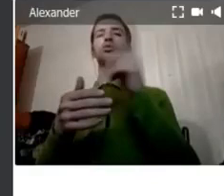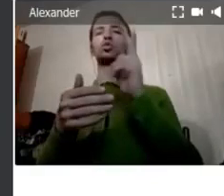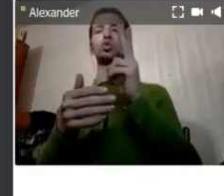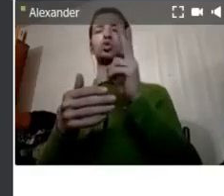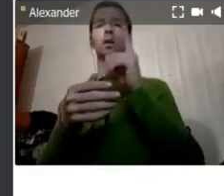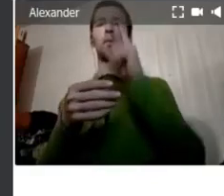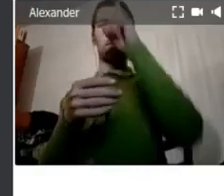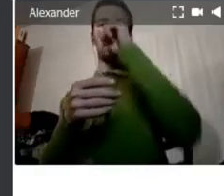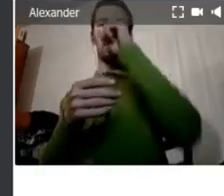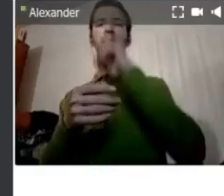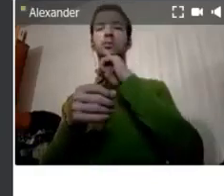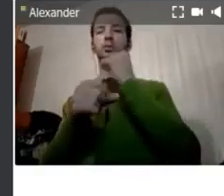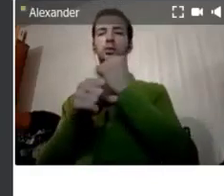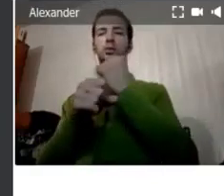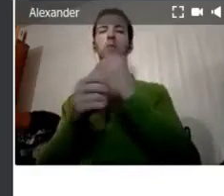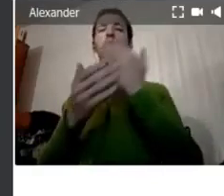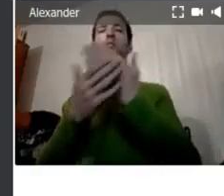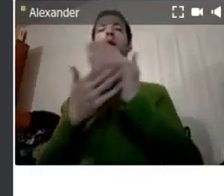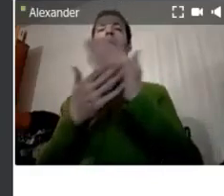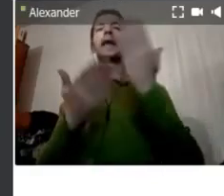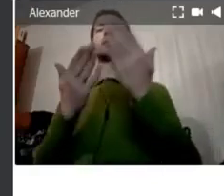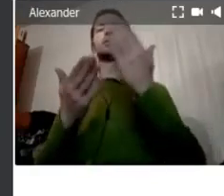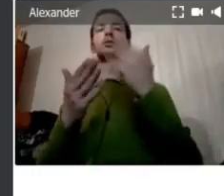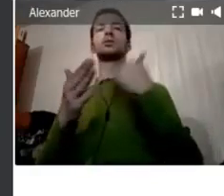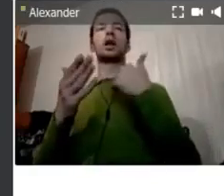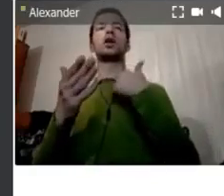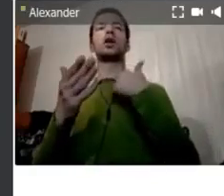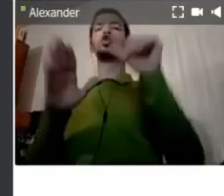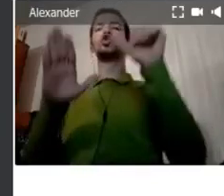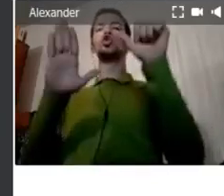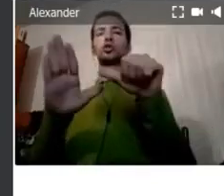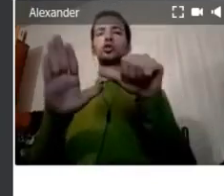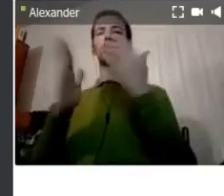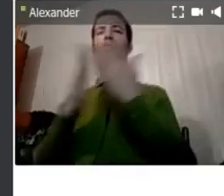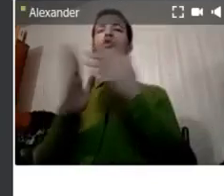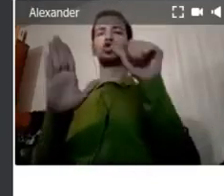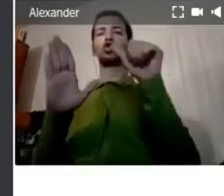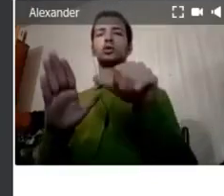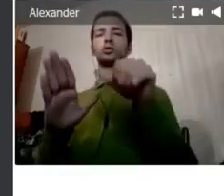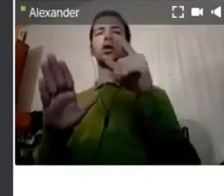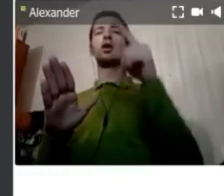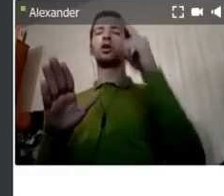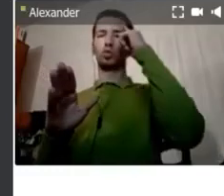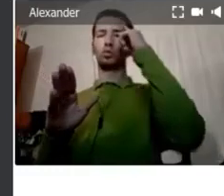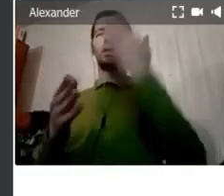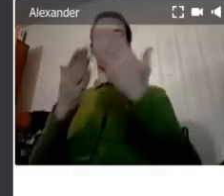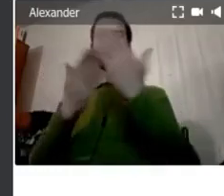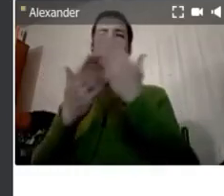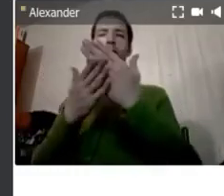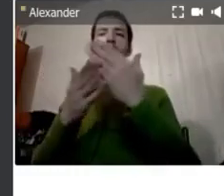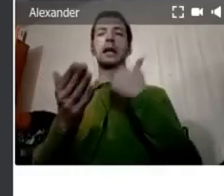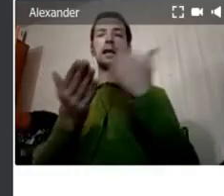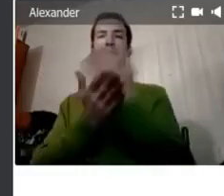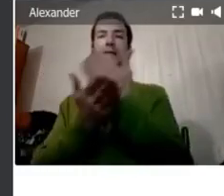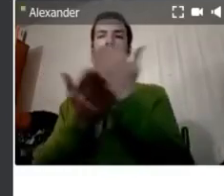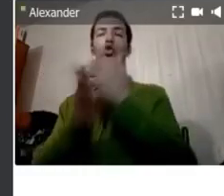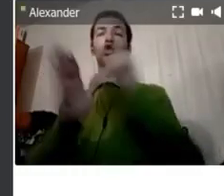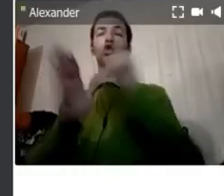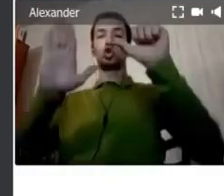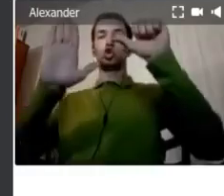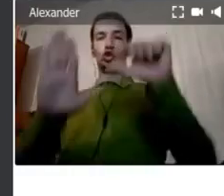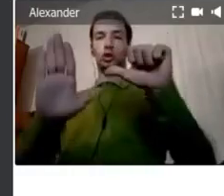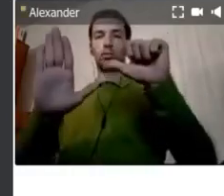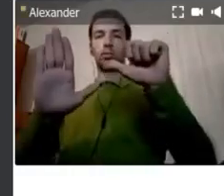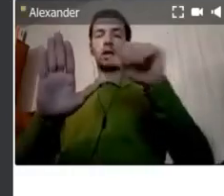там 430-40 тысяч рублей, ну почти 500 000. Скажите, бонус за полгода 500